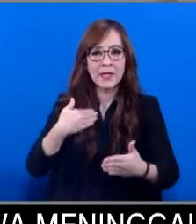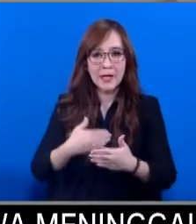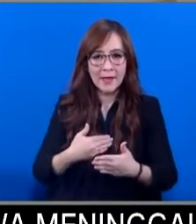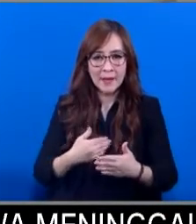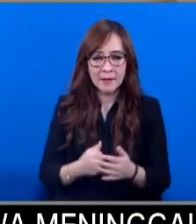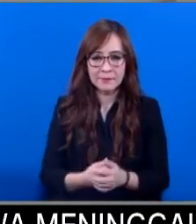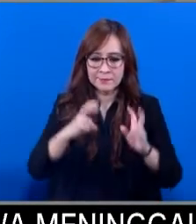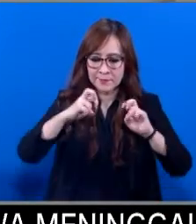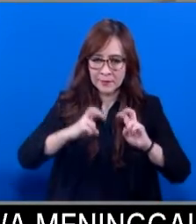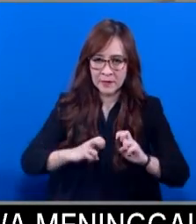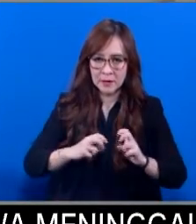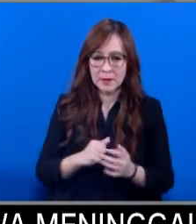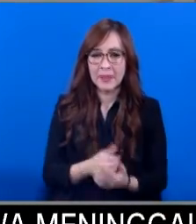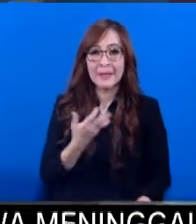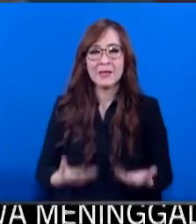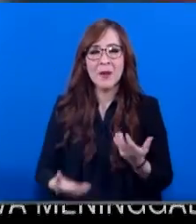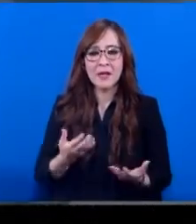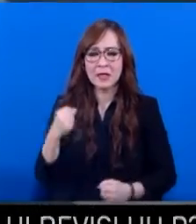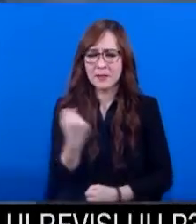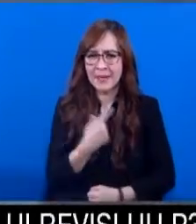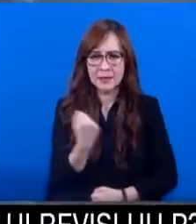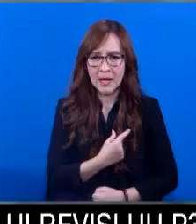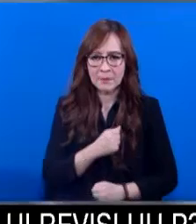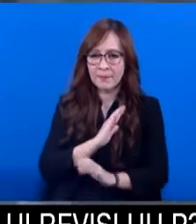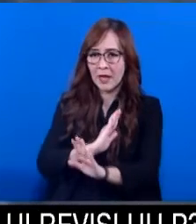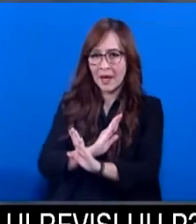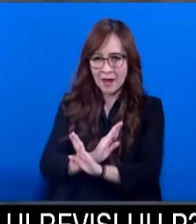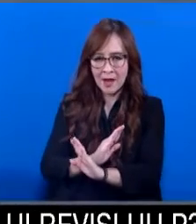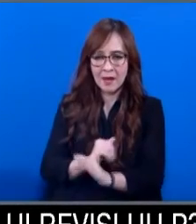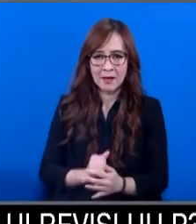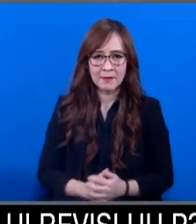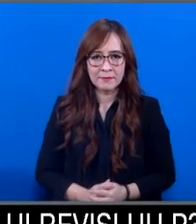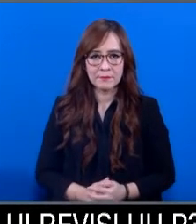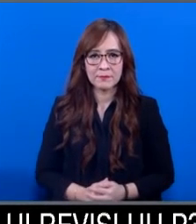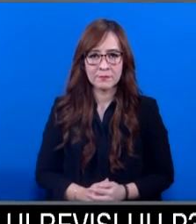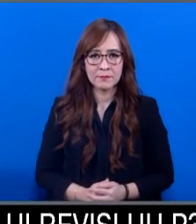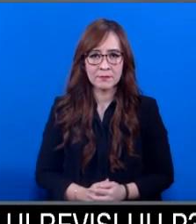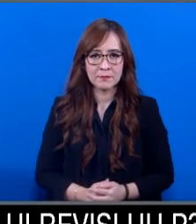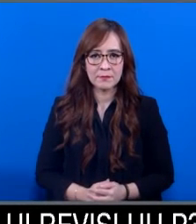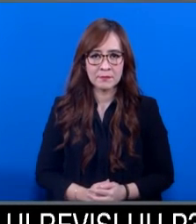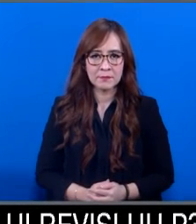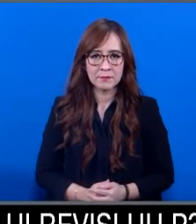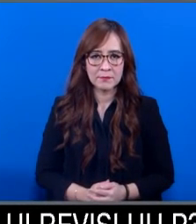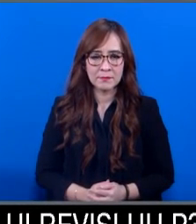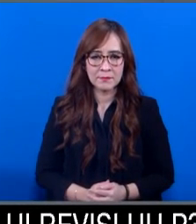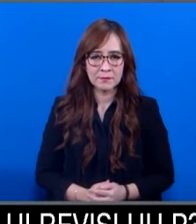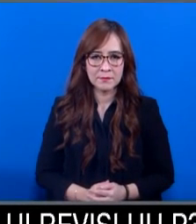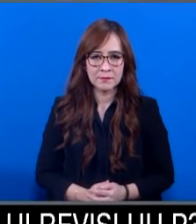ilmiah ketimbang tergesa-gesa melakukan pelarangan. Miladia Rahma, Andika Suramanto, Jakarta.